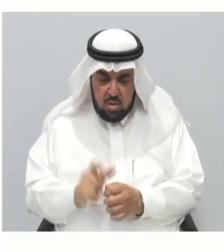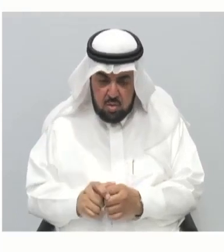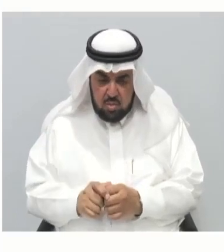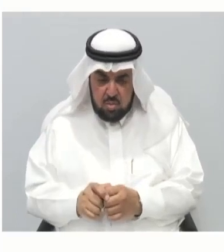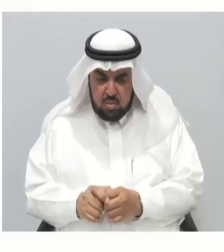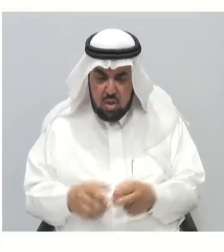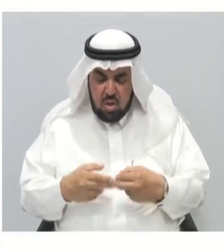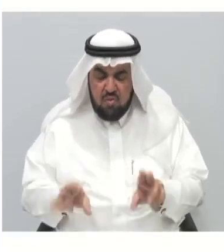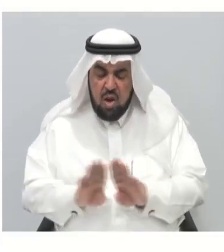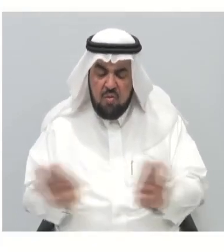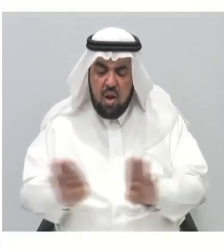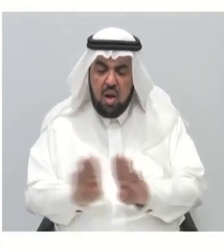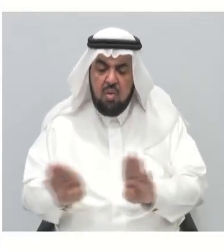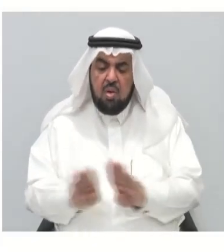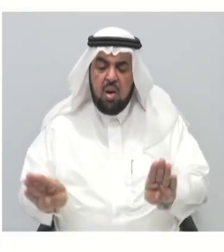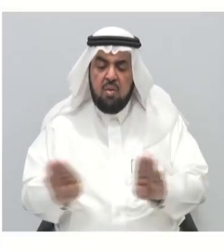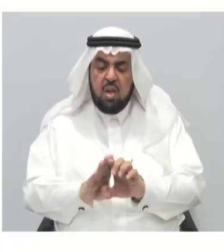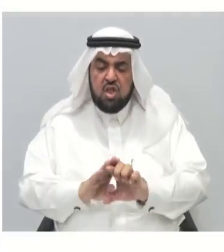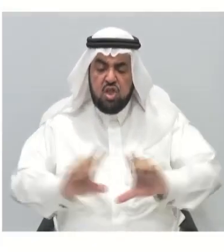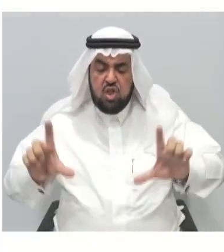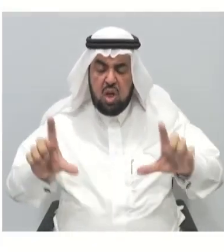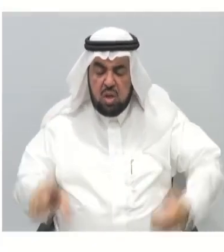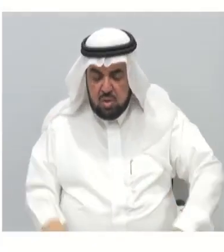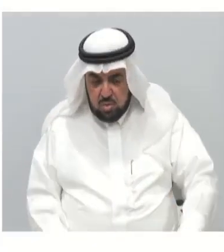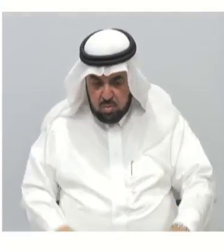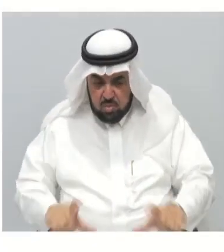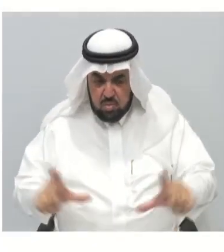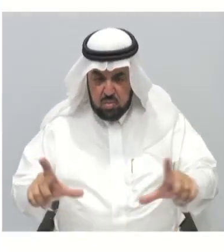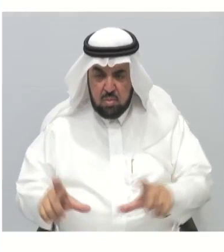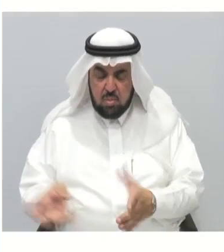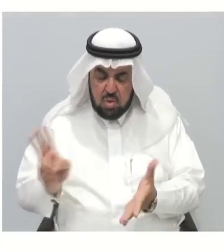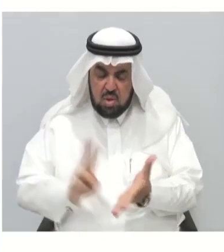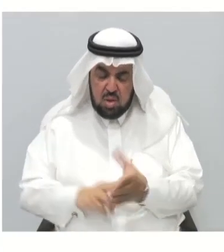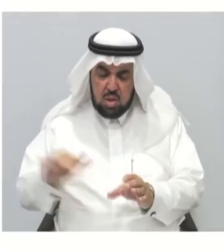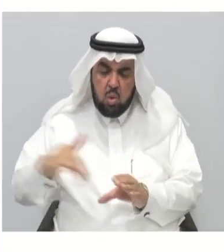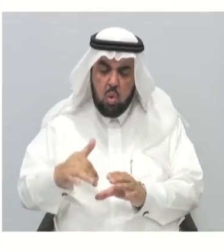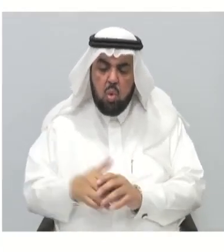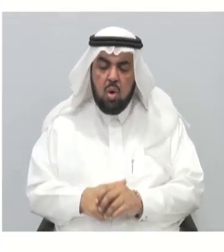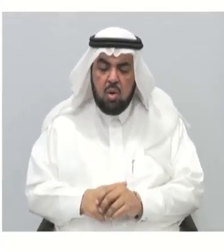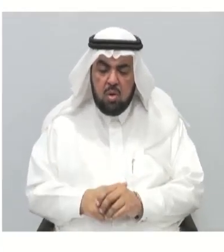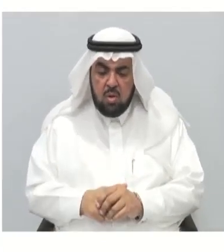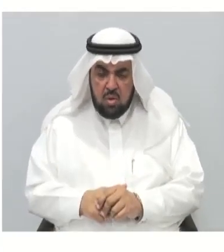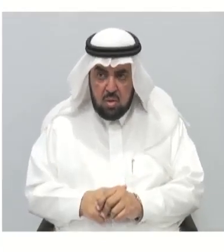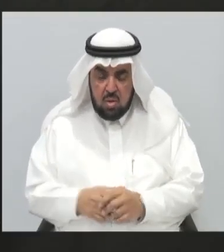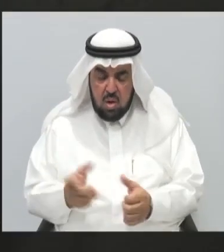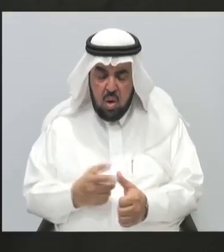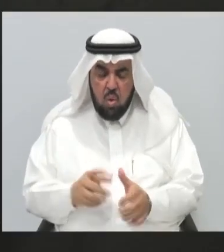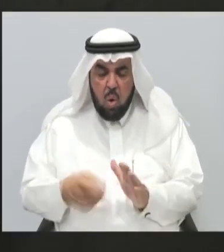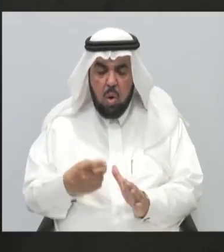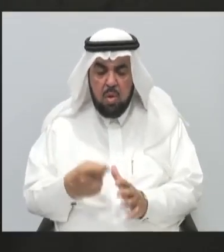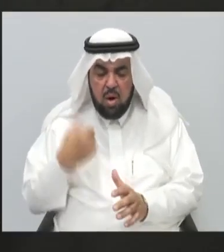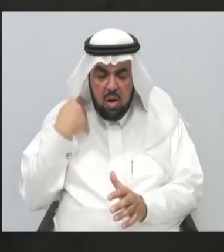اللوج ان ستنبثق او ستخرج لنا شاشه او نافذه تسجيل الدخول طبعا نحن في لاول مره